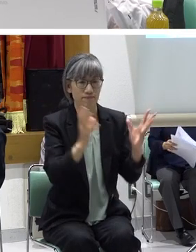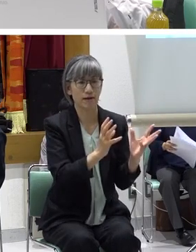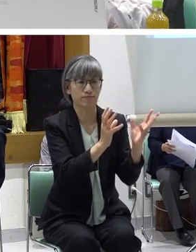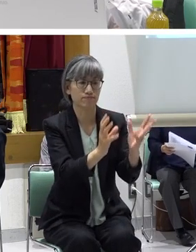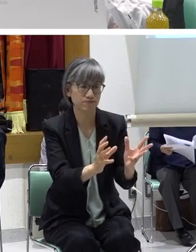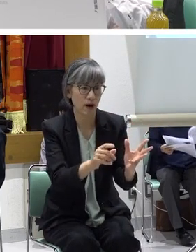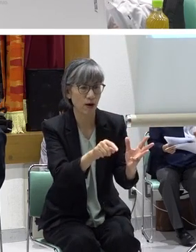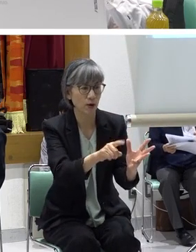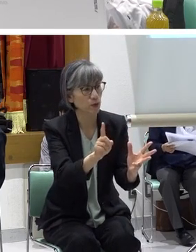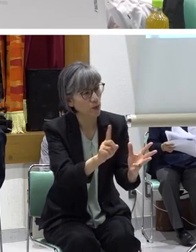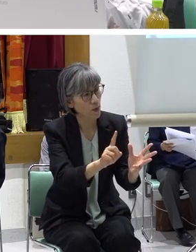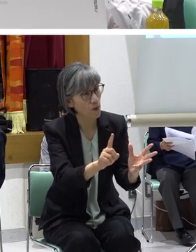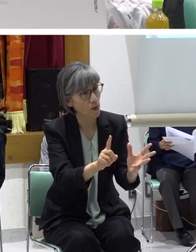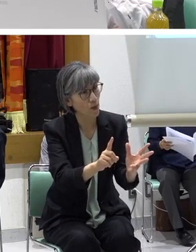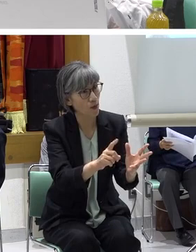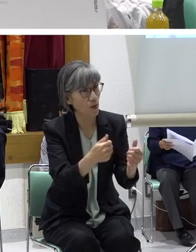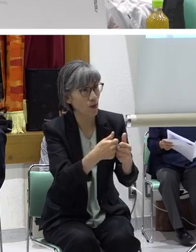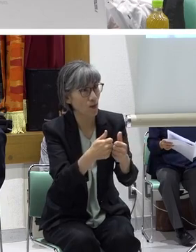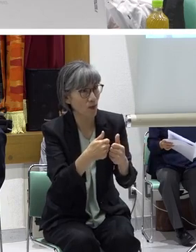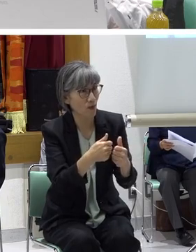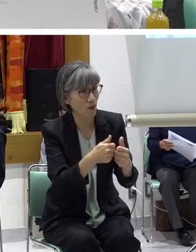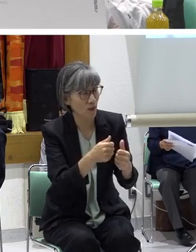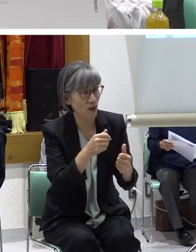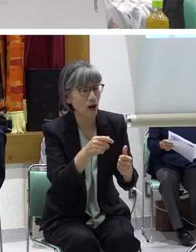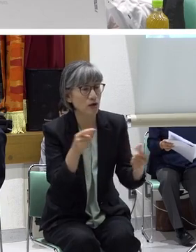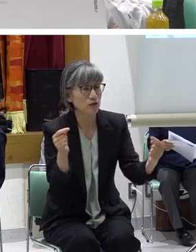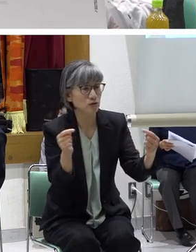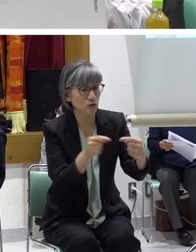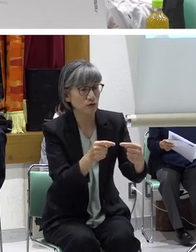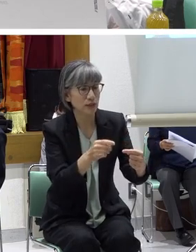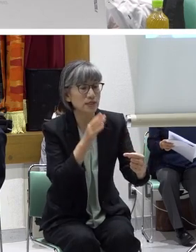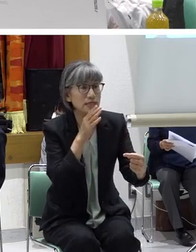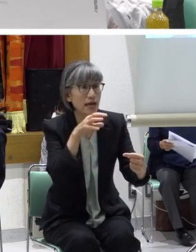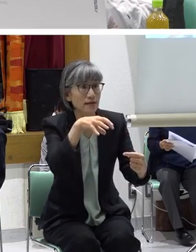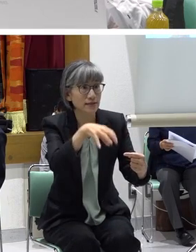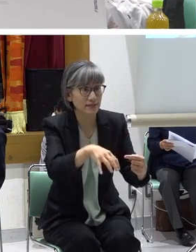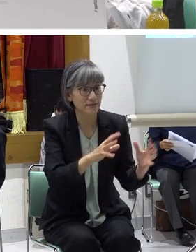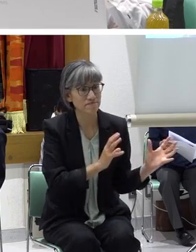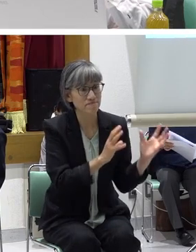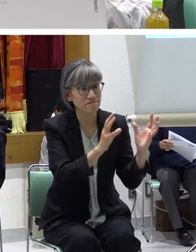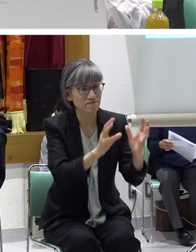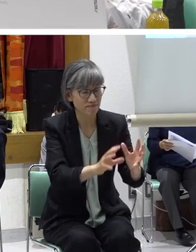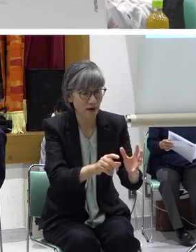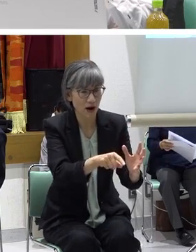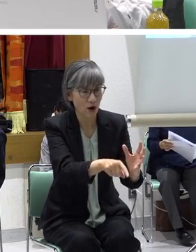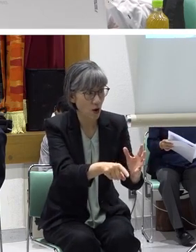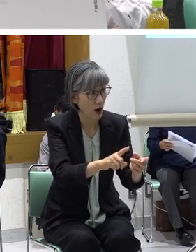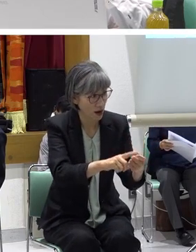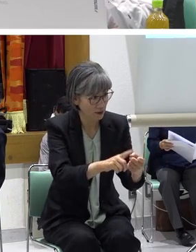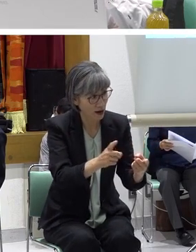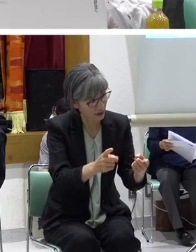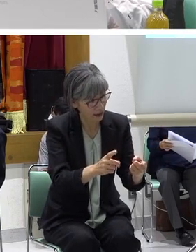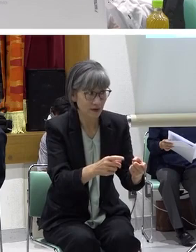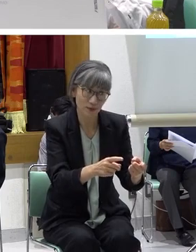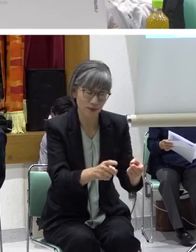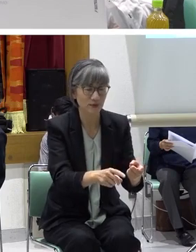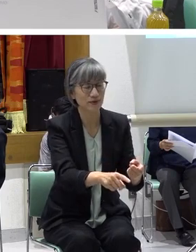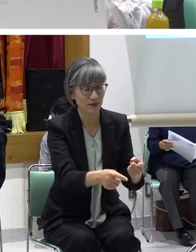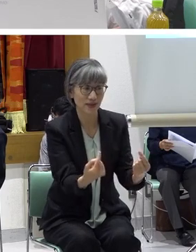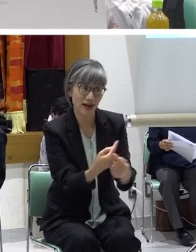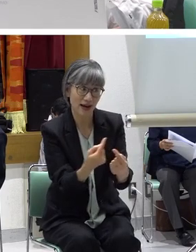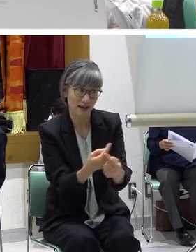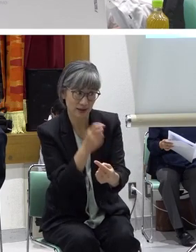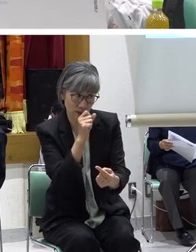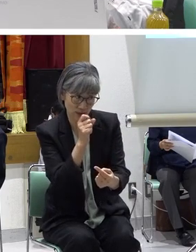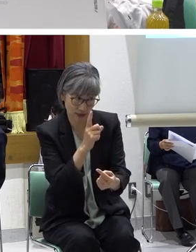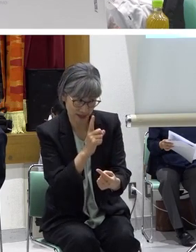しい場所について直接現地で確認をして、どのように改善をして